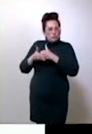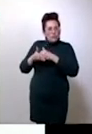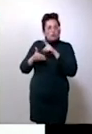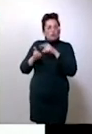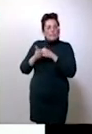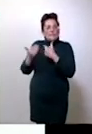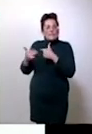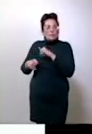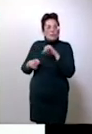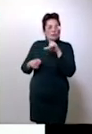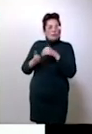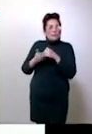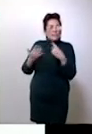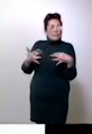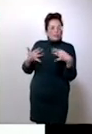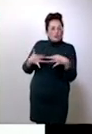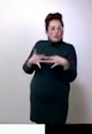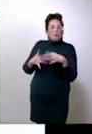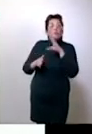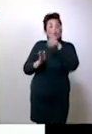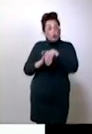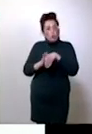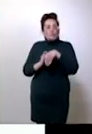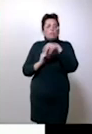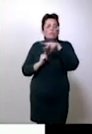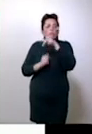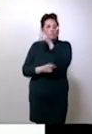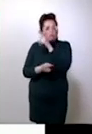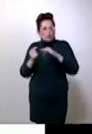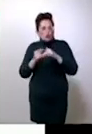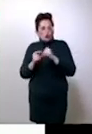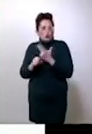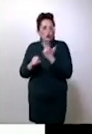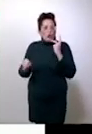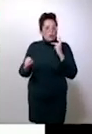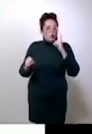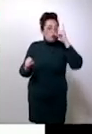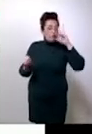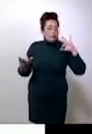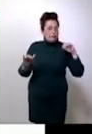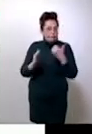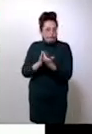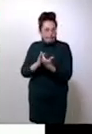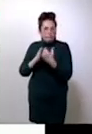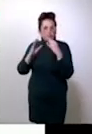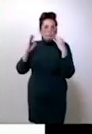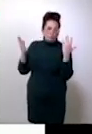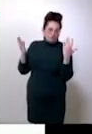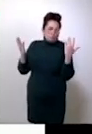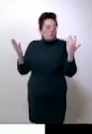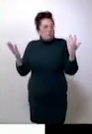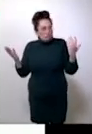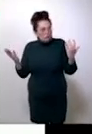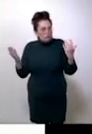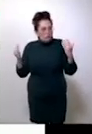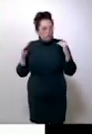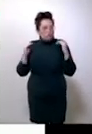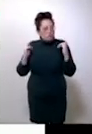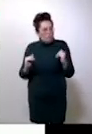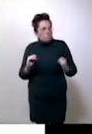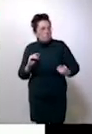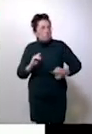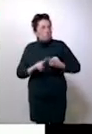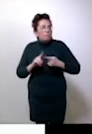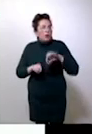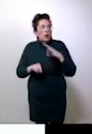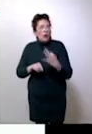1 300 logements sociaux sur les 3 dernières années. Donc c'est des points qui sont importants, même si effectivement sur les